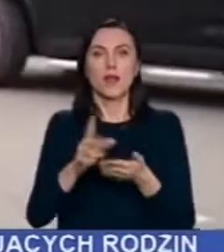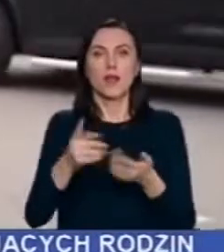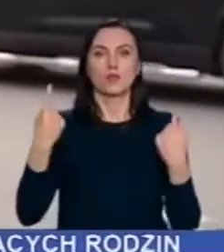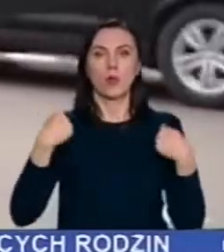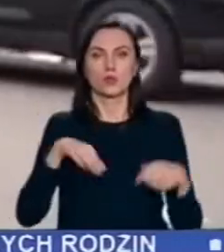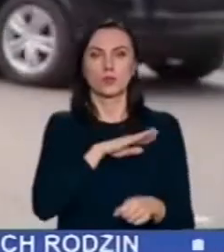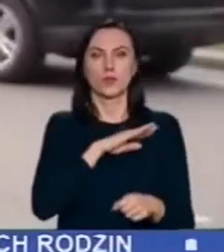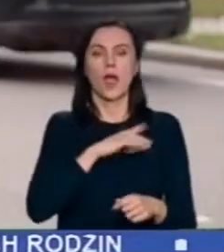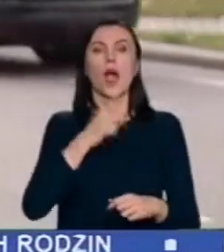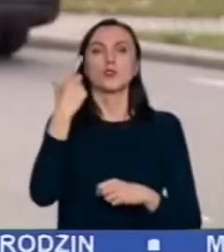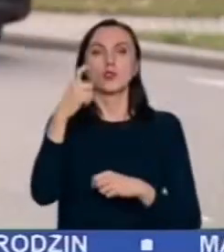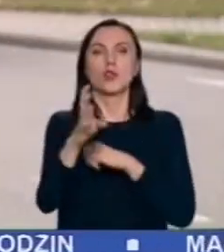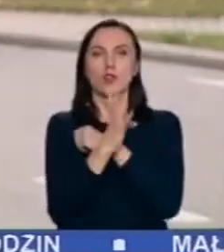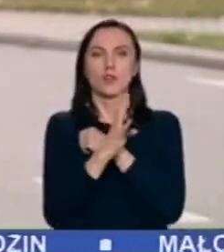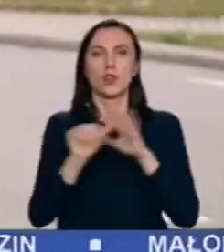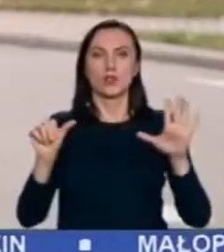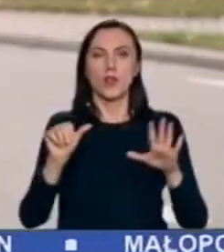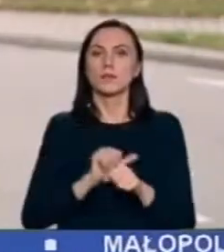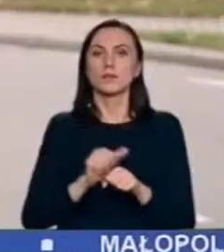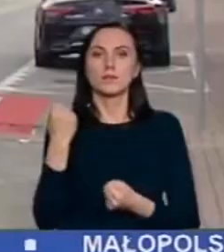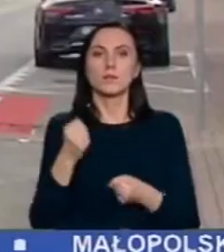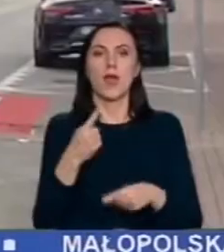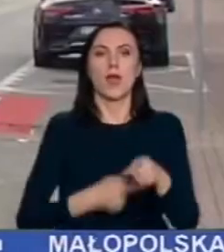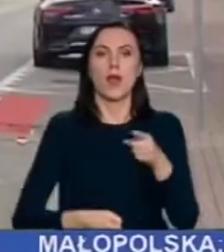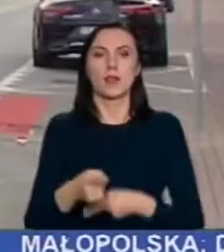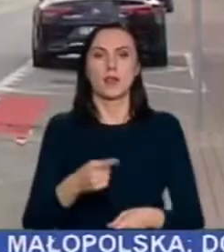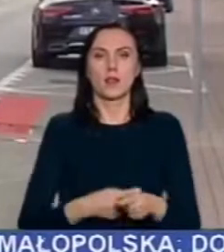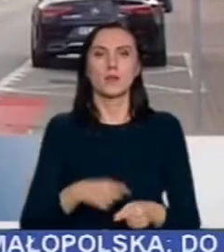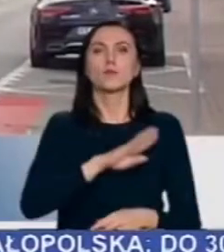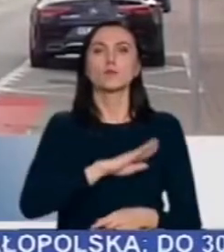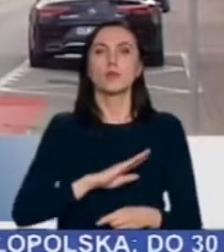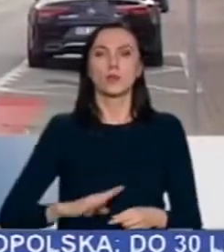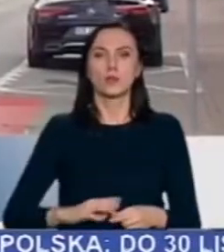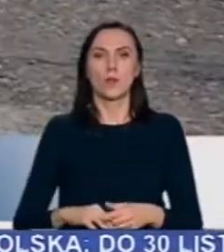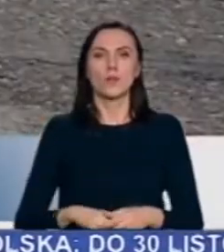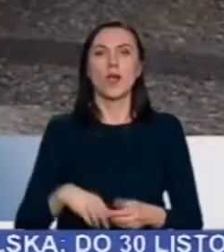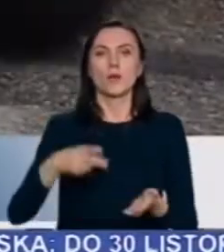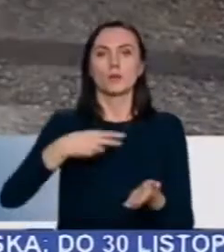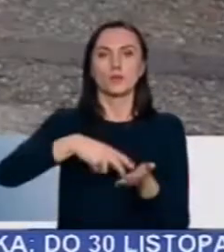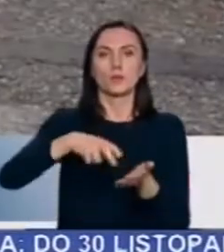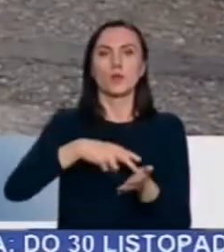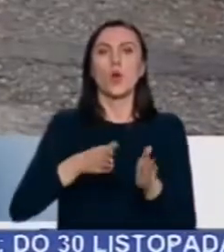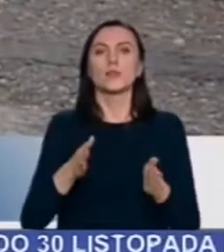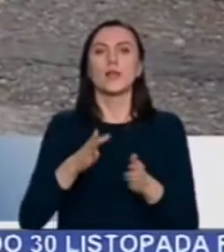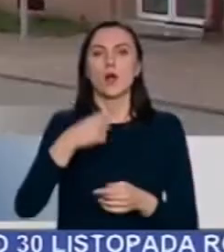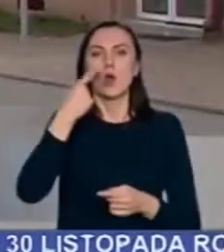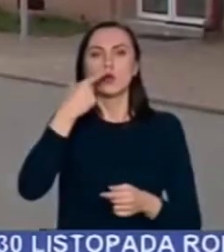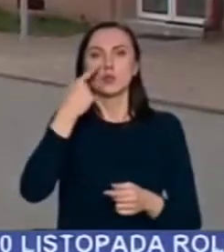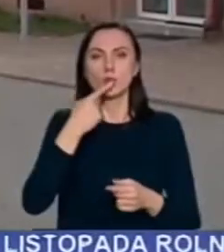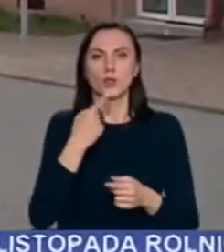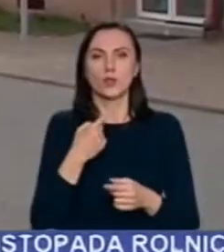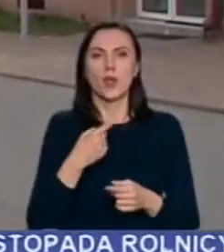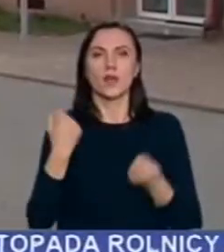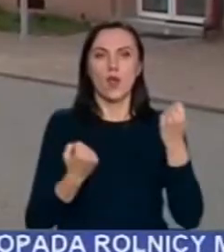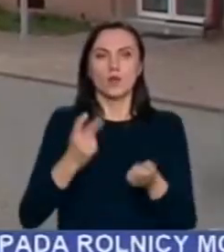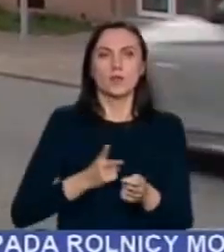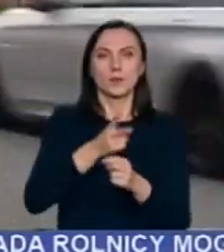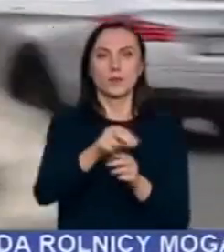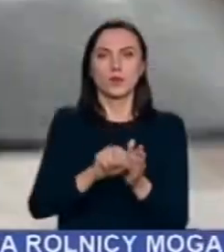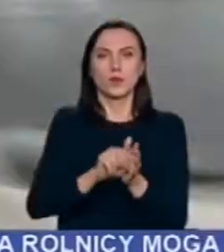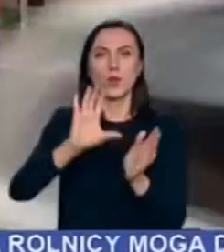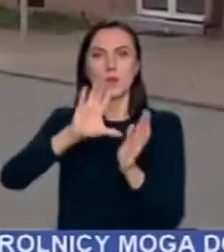osób. 196 zostało rannych. Brzesko, przejście dla pieszych. Ulicą Kościuszki kierowcy wjeżdżają do miasta,